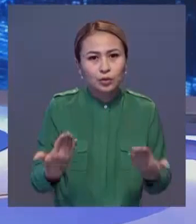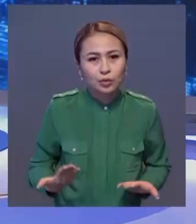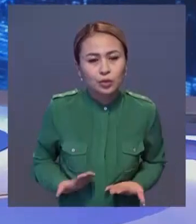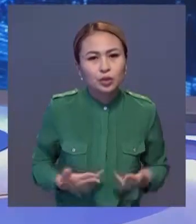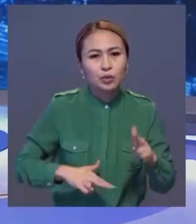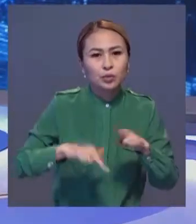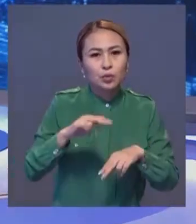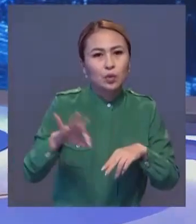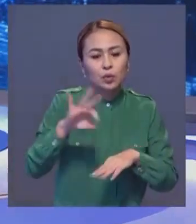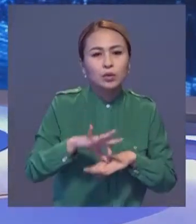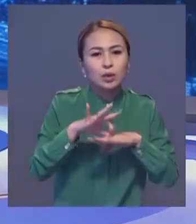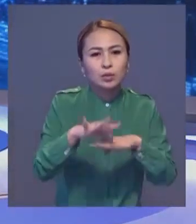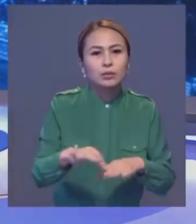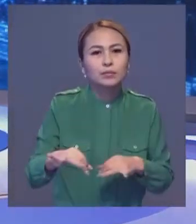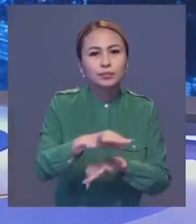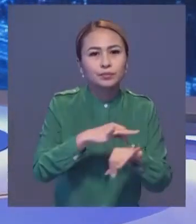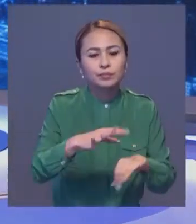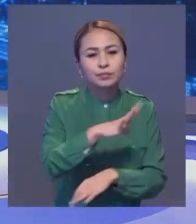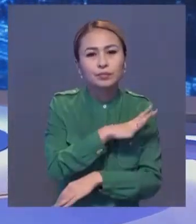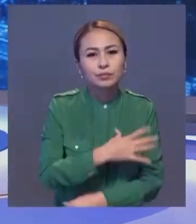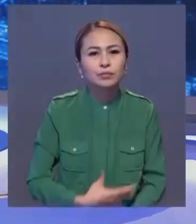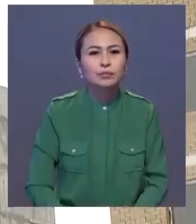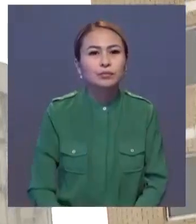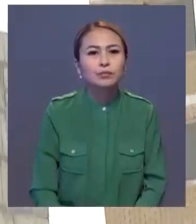үй құрылысын жетілдіру жолдары айтылды.